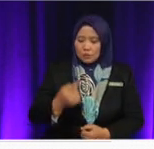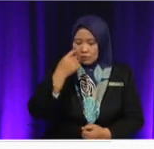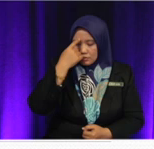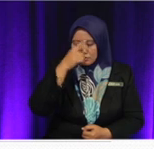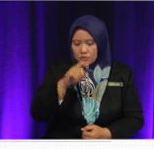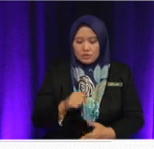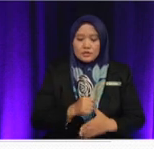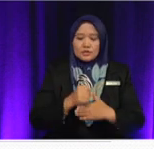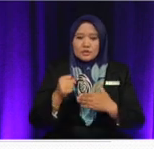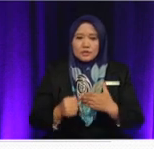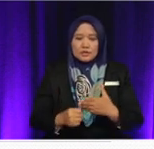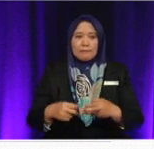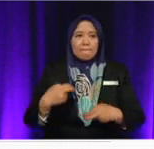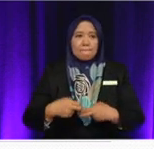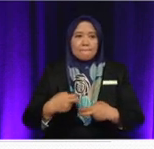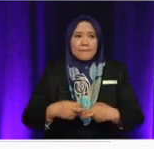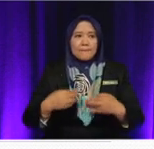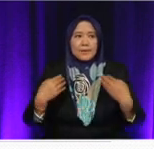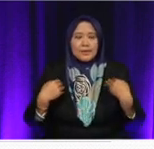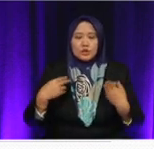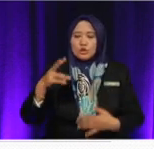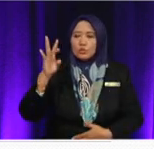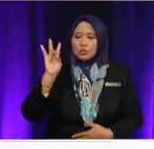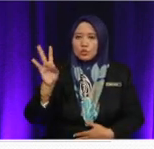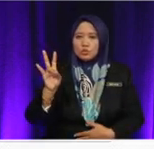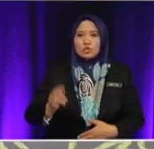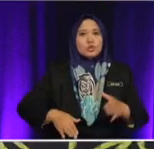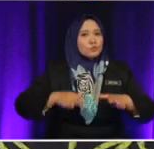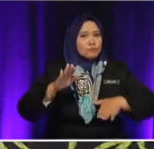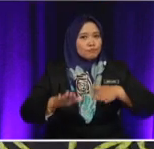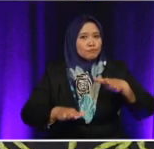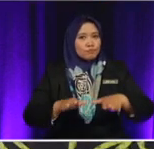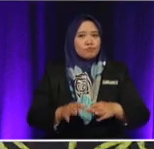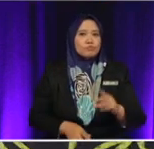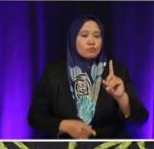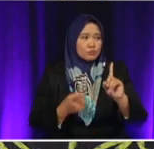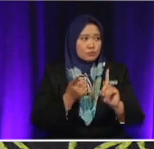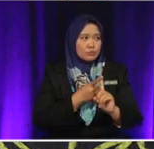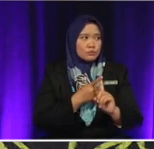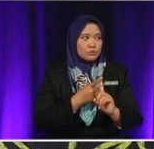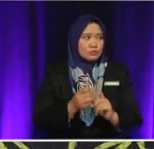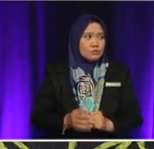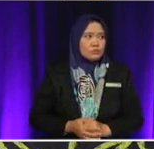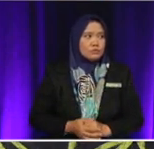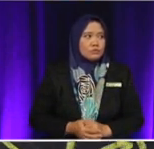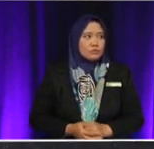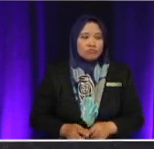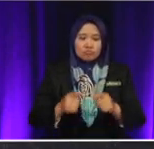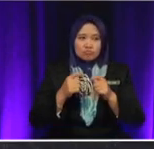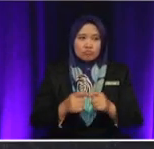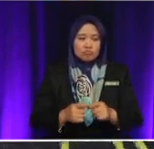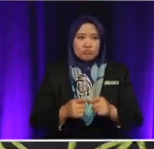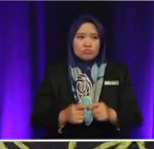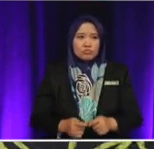masalah. Terdapat 7 langkah proses membuat keputusan. Yang pertama ialah tetapkan matlamat